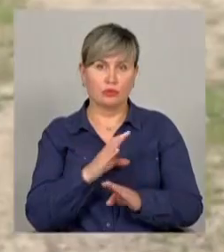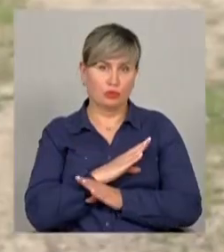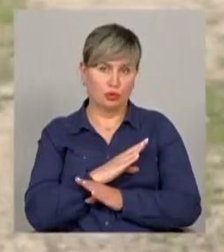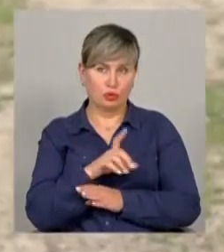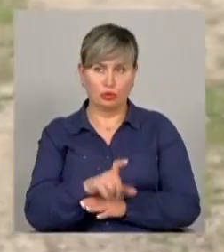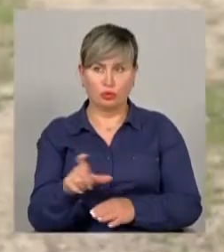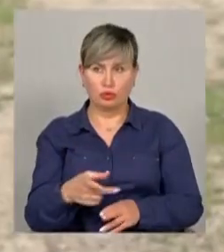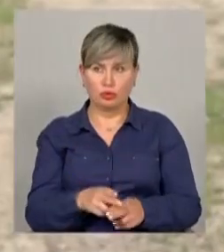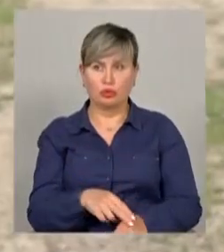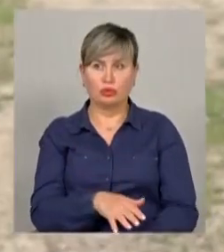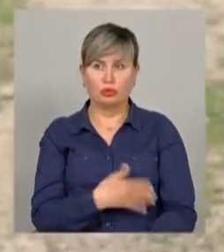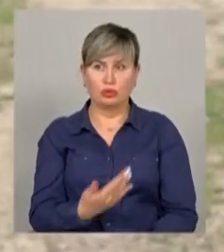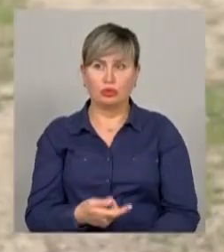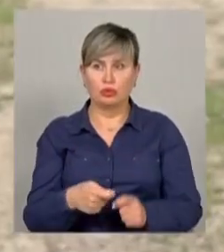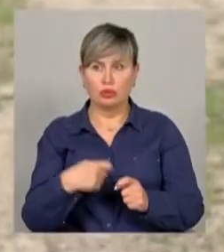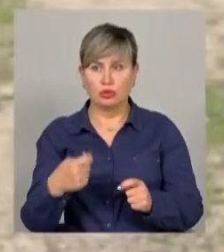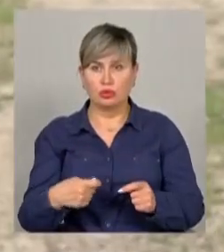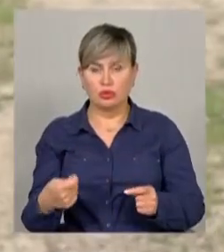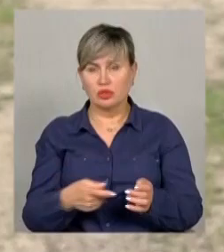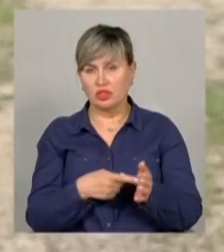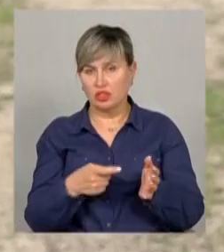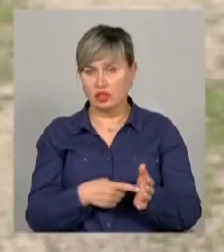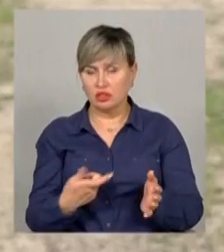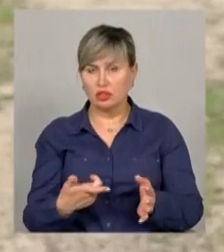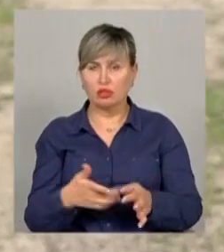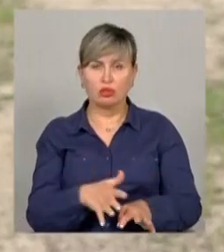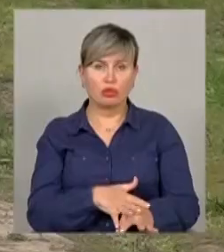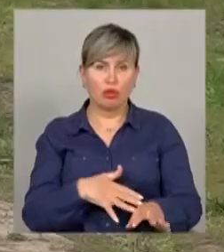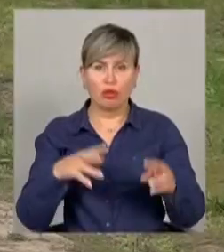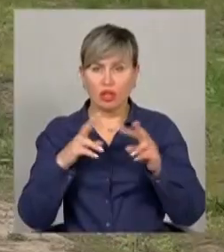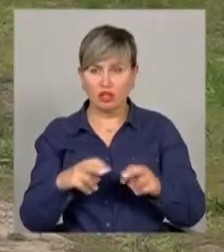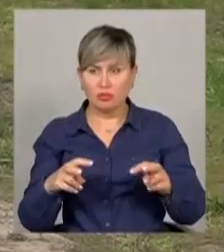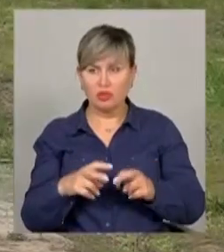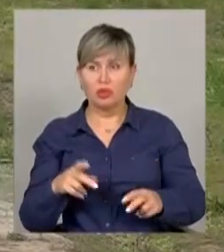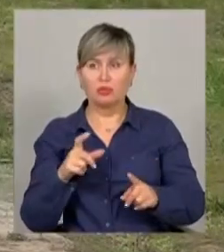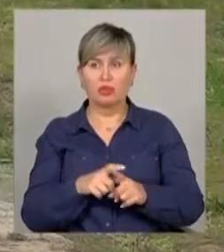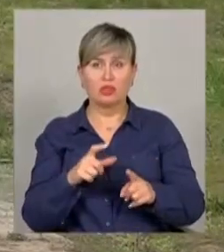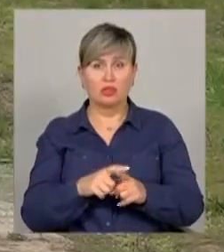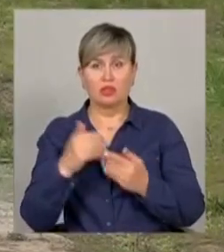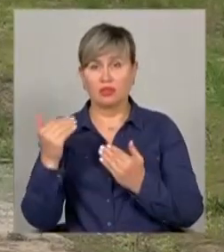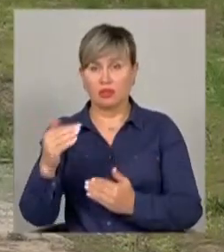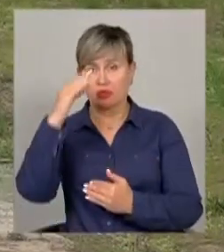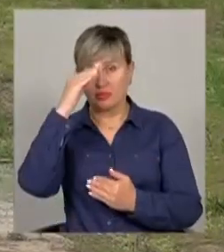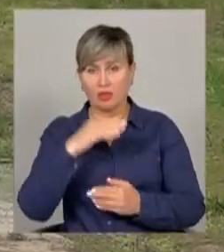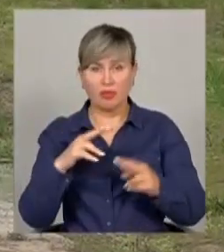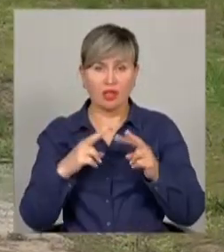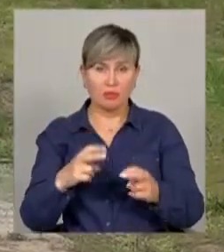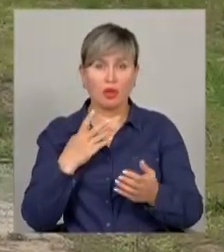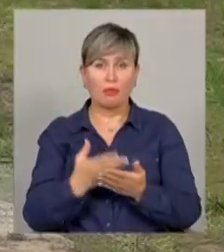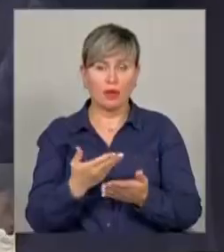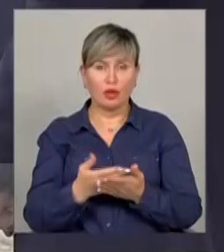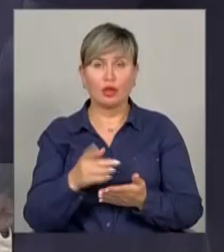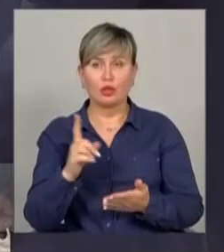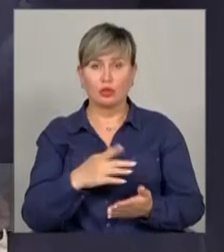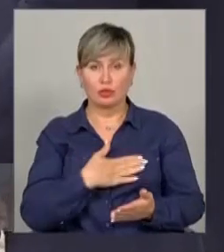слишком долго. Долго тянется следствие, долго тянутся экспертизы. По словам Александра Сергеева, экспертиза показала, что